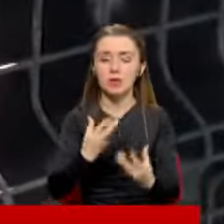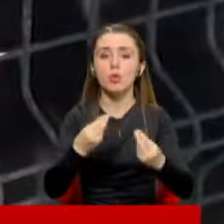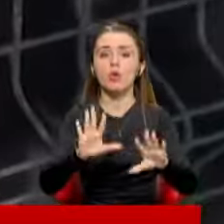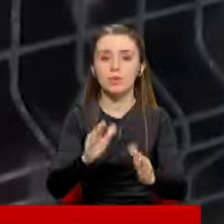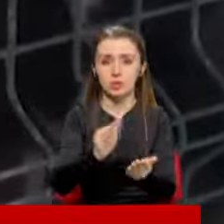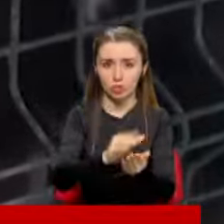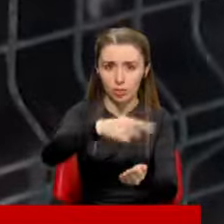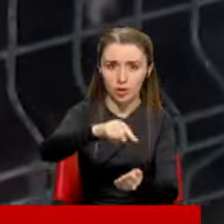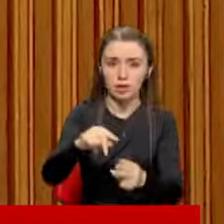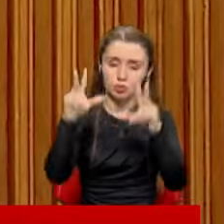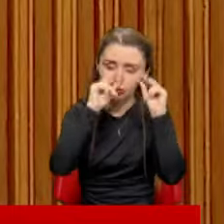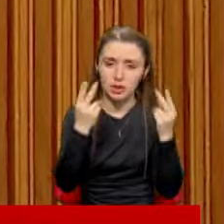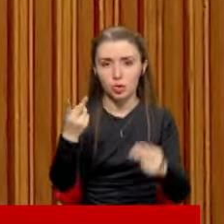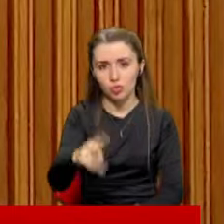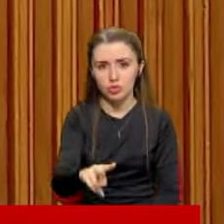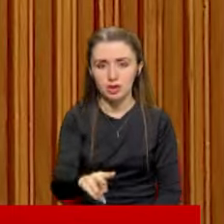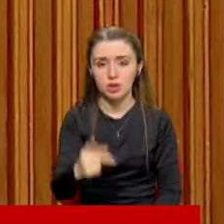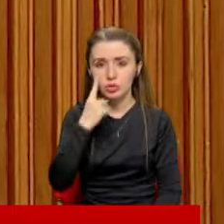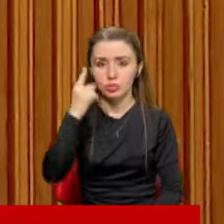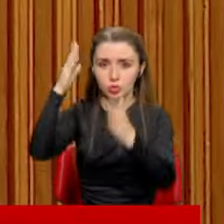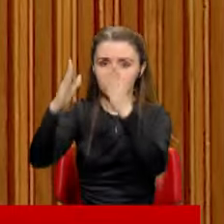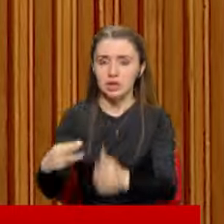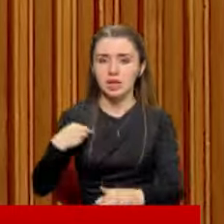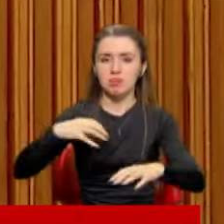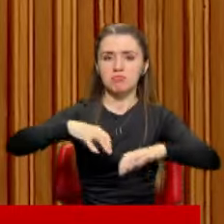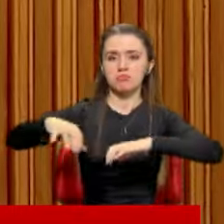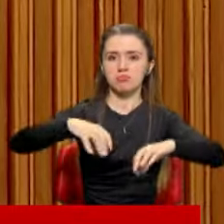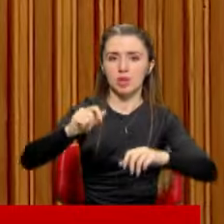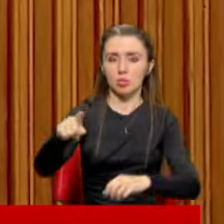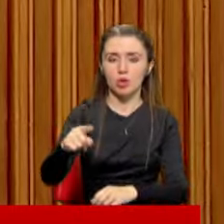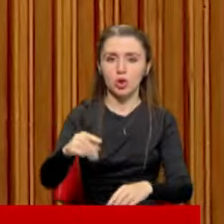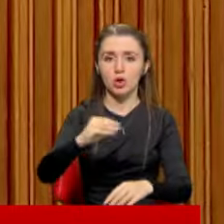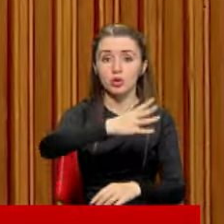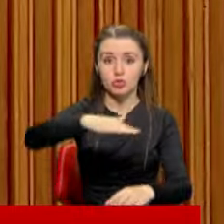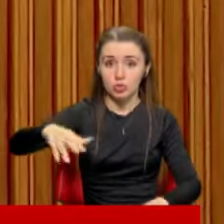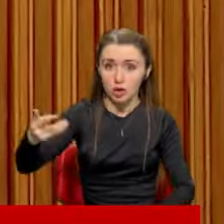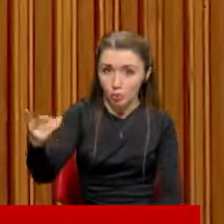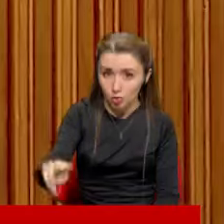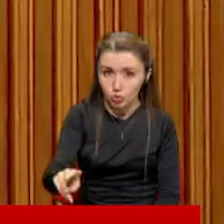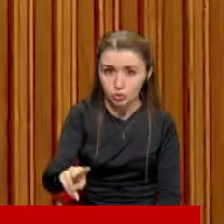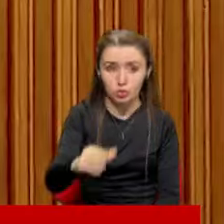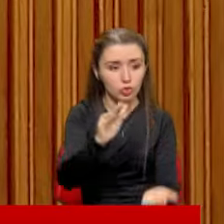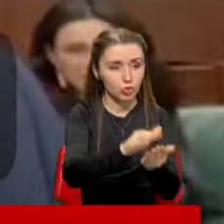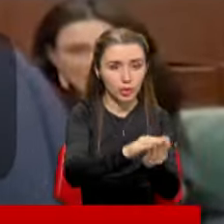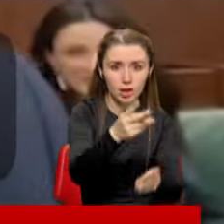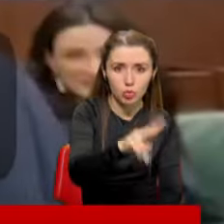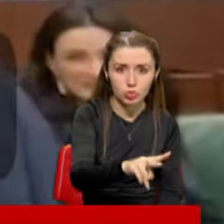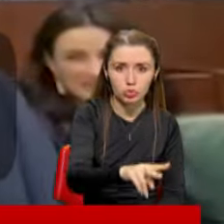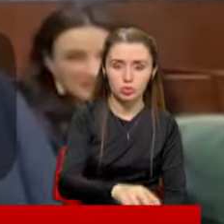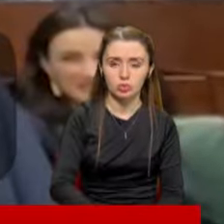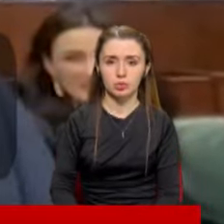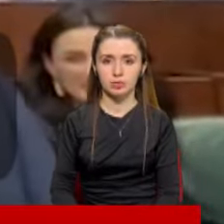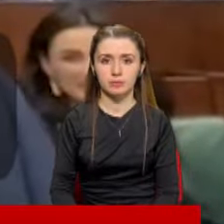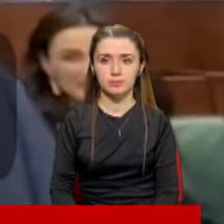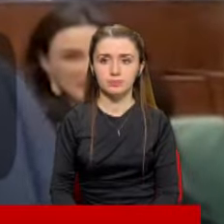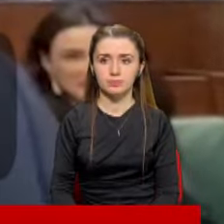sokak köpekleri uyutulacak. Erdoğan'ın yeni kutuplaşma bombası. Çocuklar mı ölsün, köpekler mi ölsün? Ortada bir